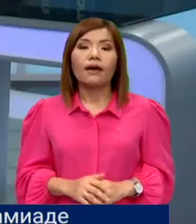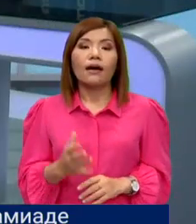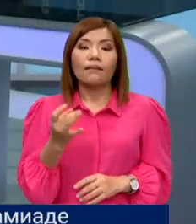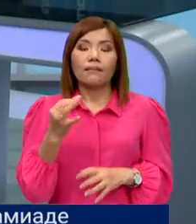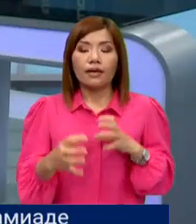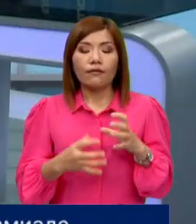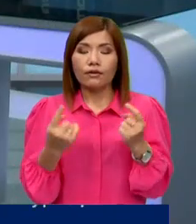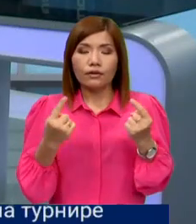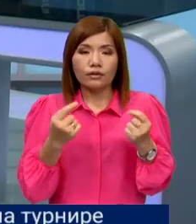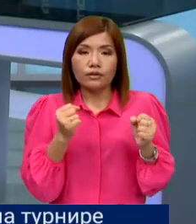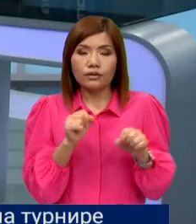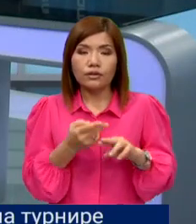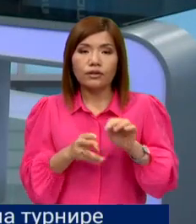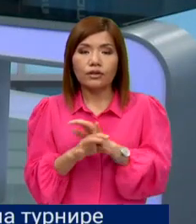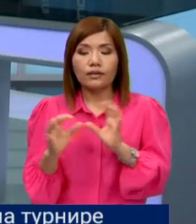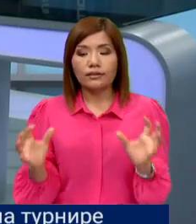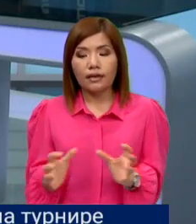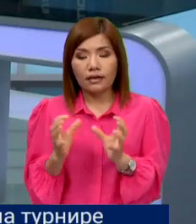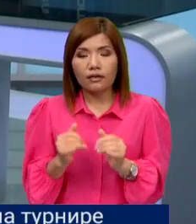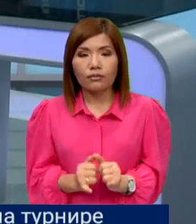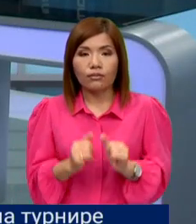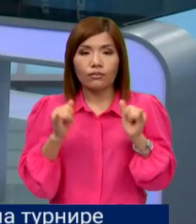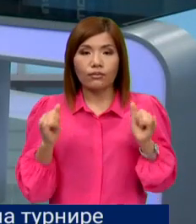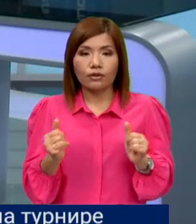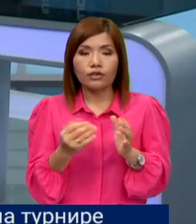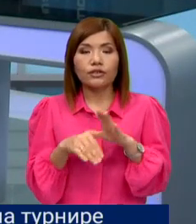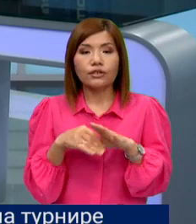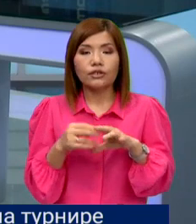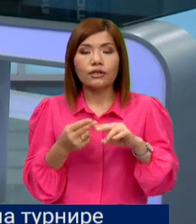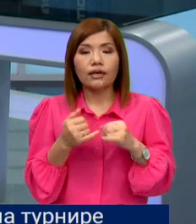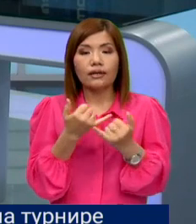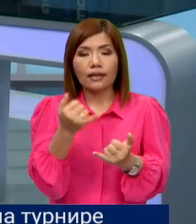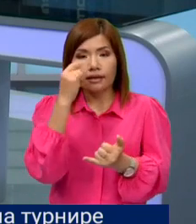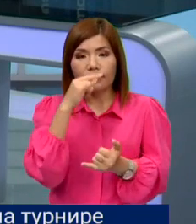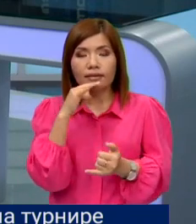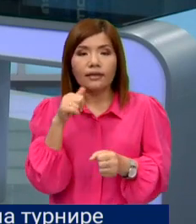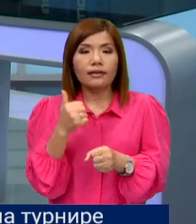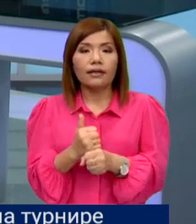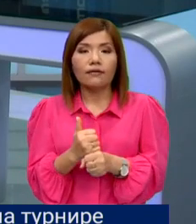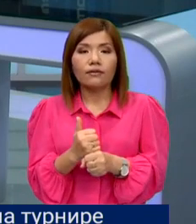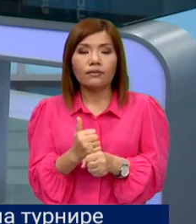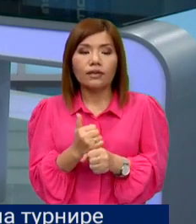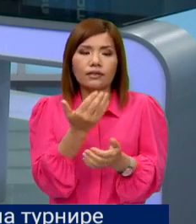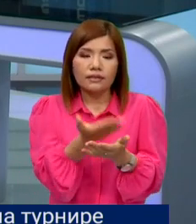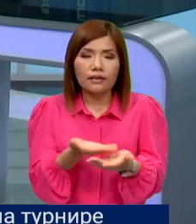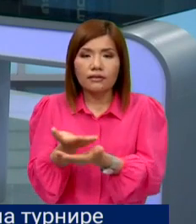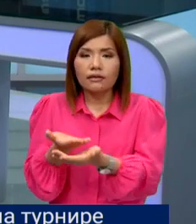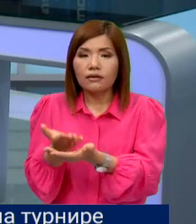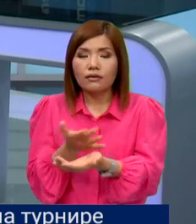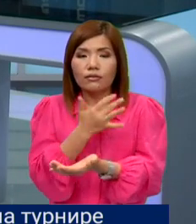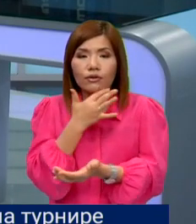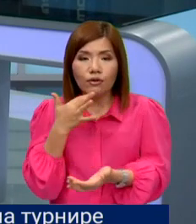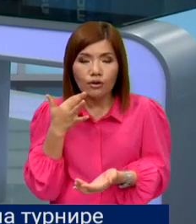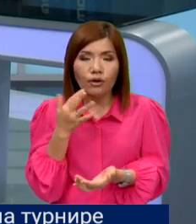На фоне мирового кризиса вопрос о том, как сохранить и приумножить сбережения, становится для казахстанцев одним из главных. Ничего только не советуют эксперты по этому